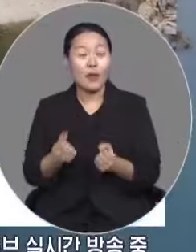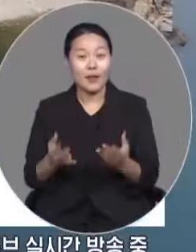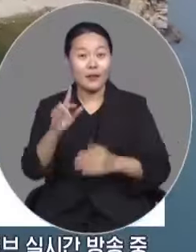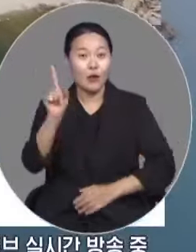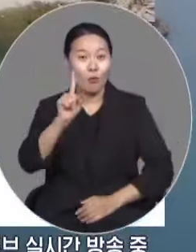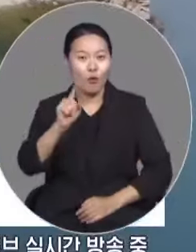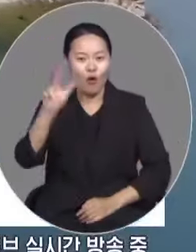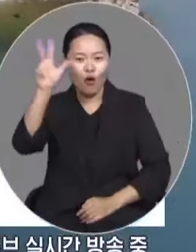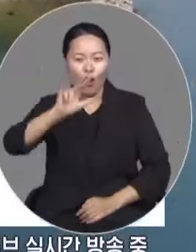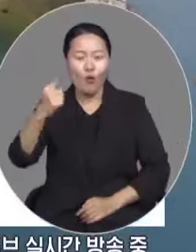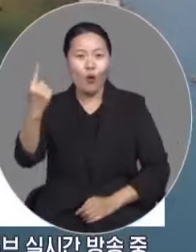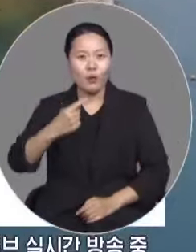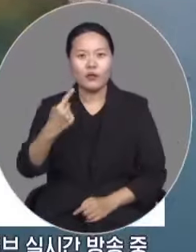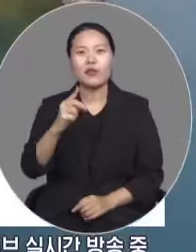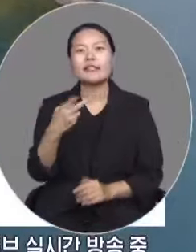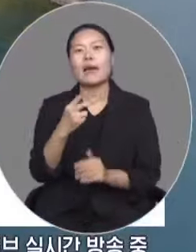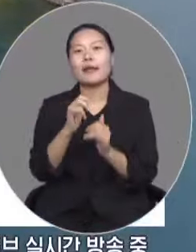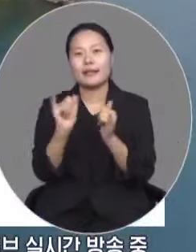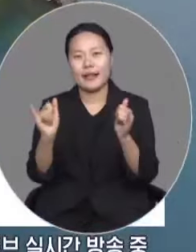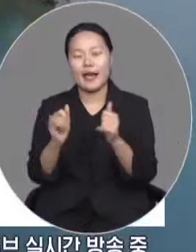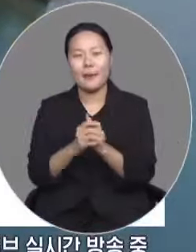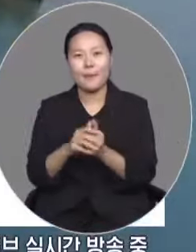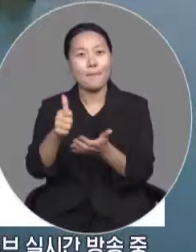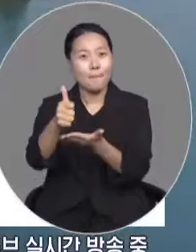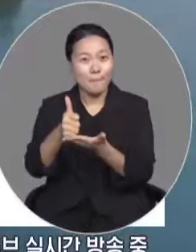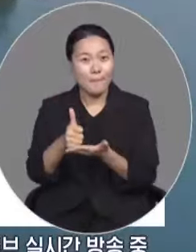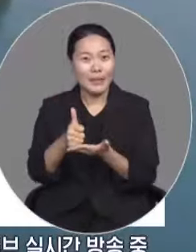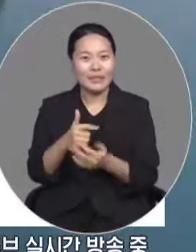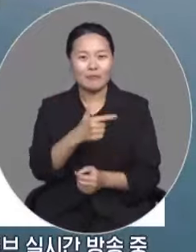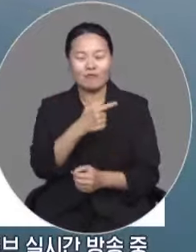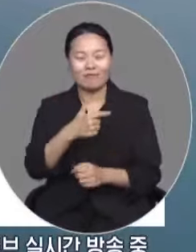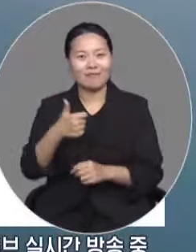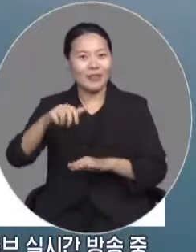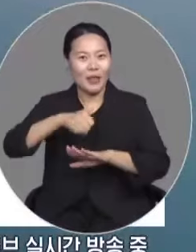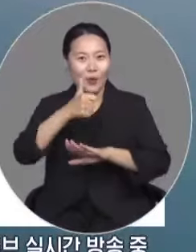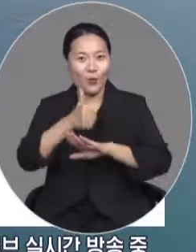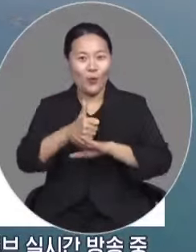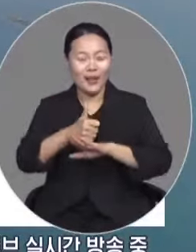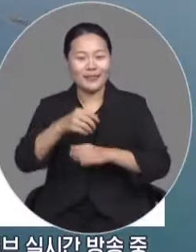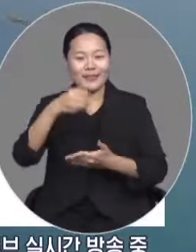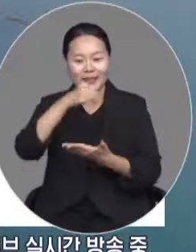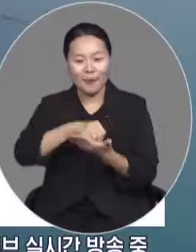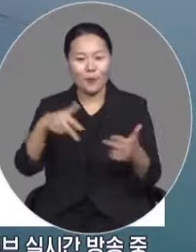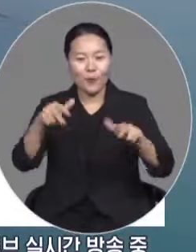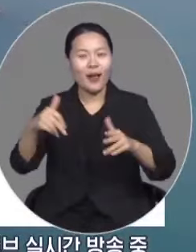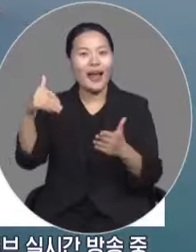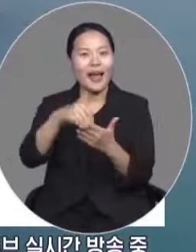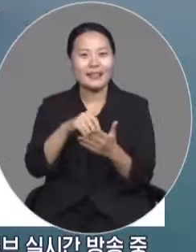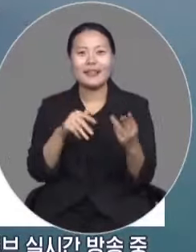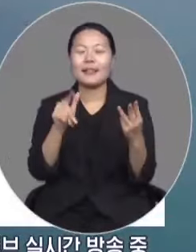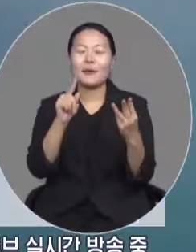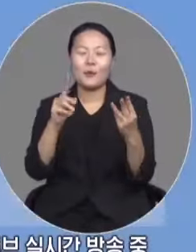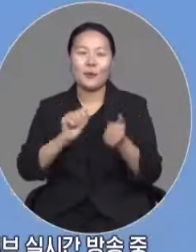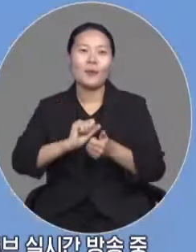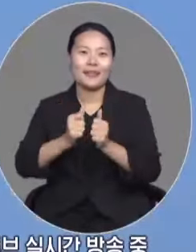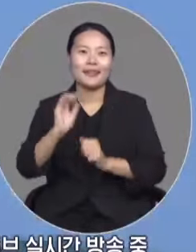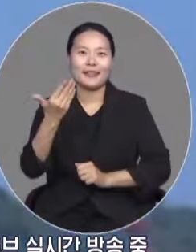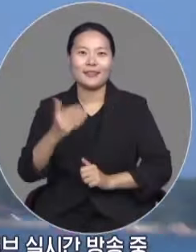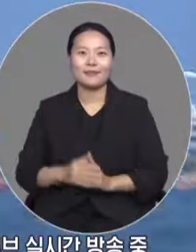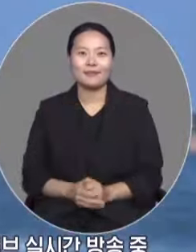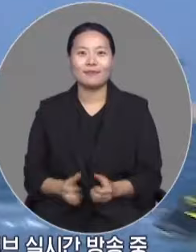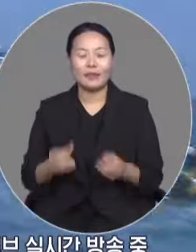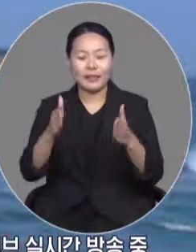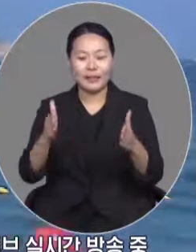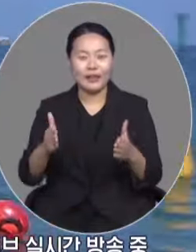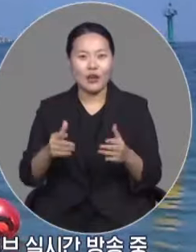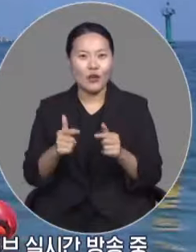행사에는 전국에서 모인 1,400여 명의 방문객이 대왕항공원까지 총 3km 코스를 질주합니다. 축제